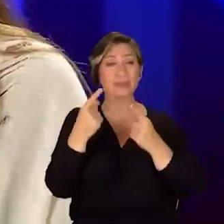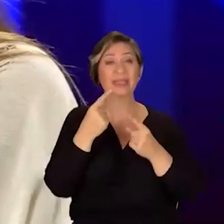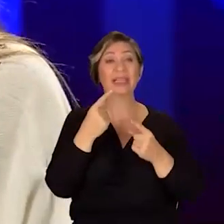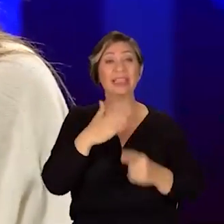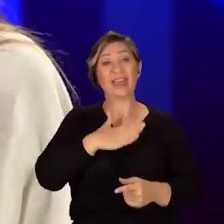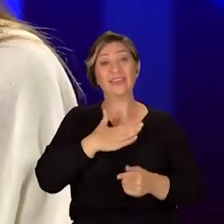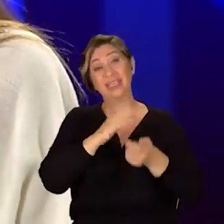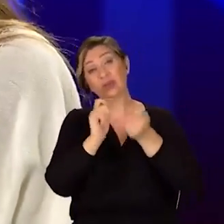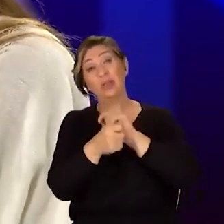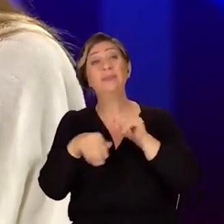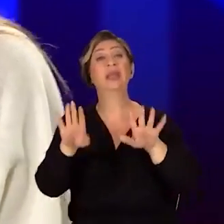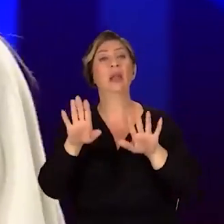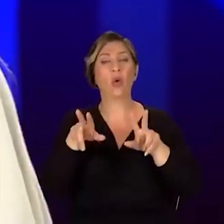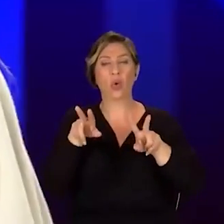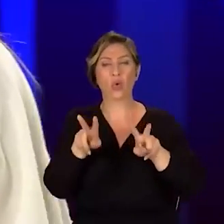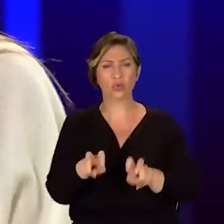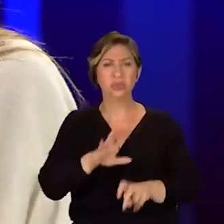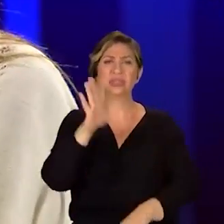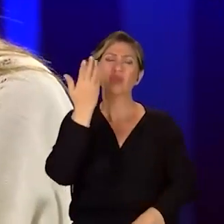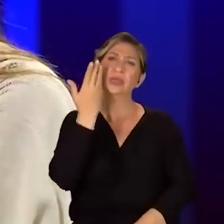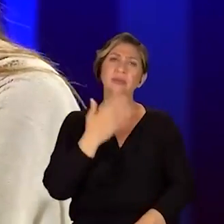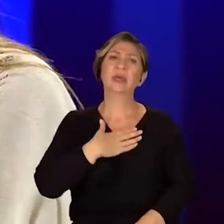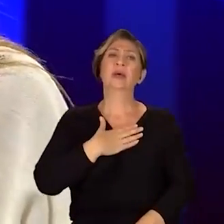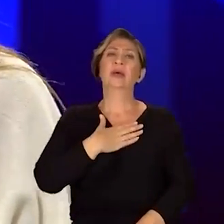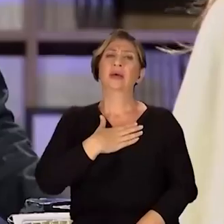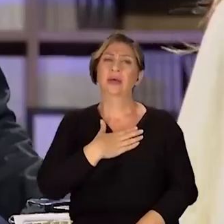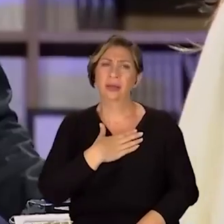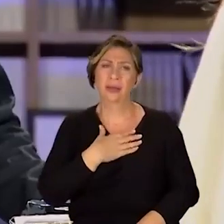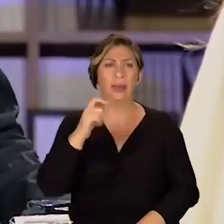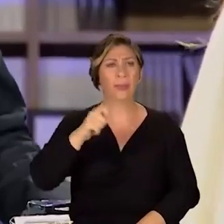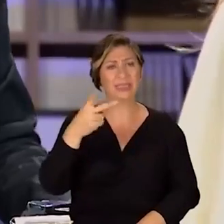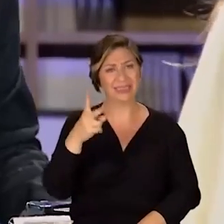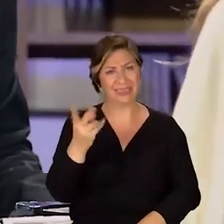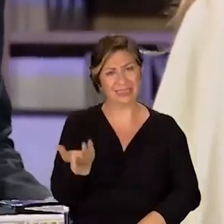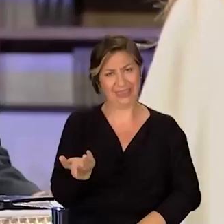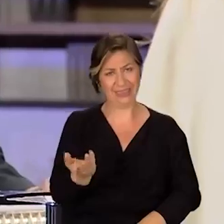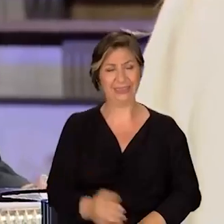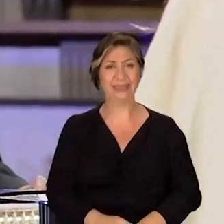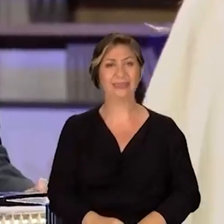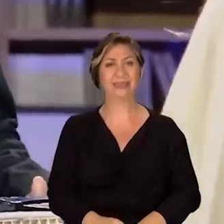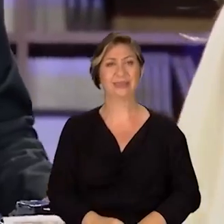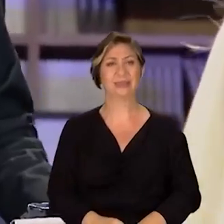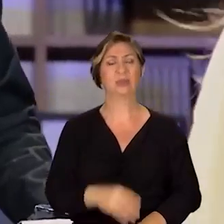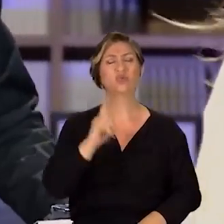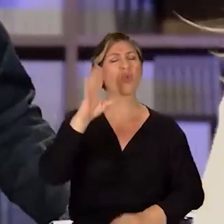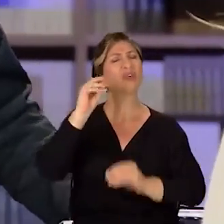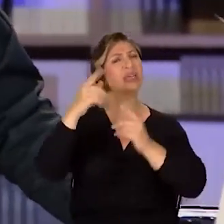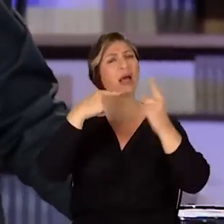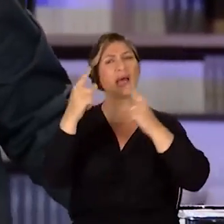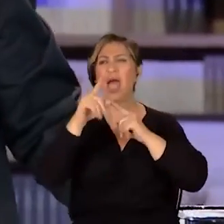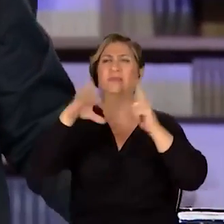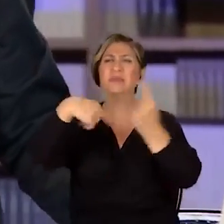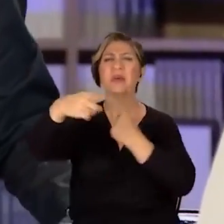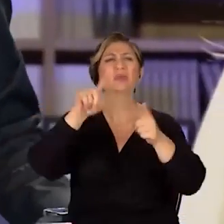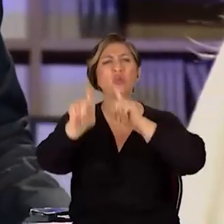bir nefese döneyim değil. Oturduğunuz yerden televizyon izlerken de bu dediğimi yapabilirsiniz. Ha, yapılabilir. Yani tabii şöyle ki. Bir şey sorusu oluyor. Mesela herkes birbirine